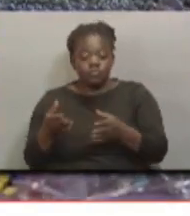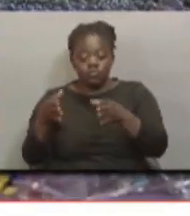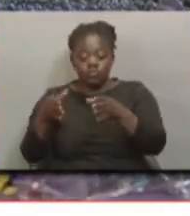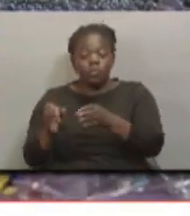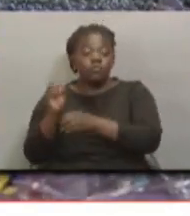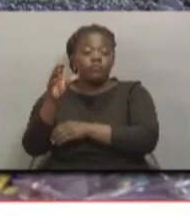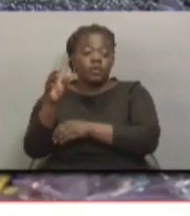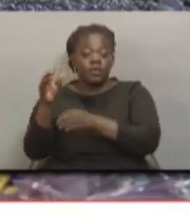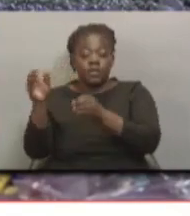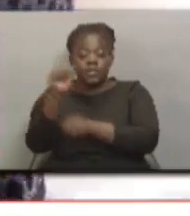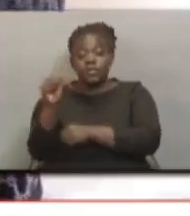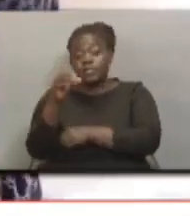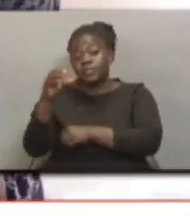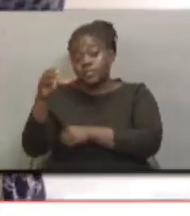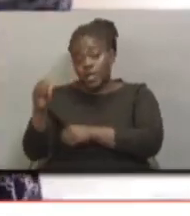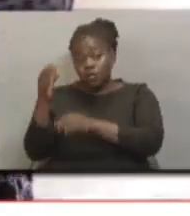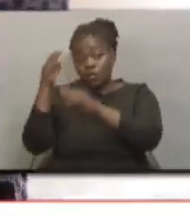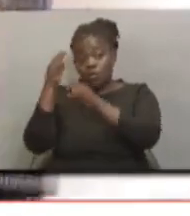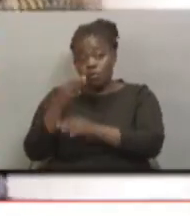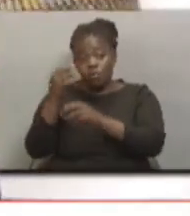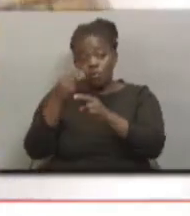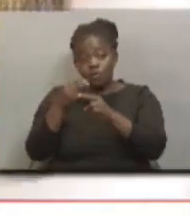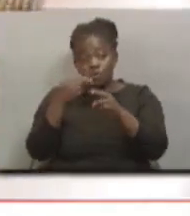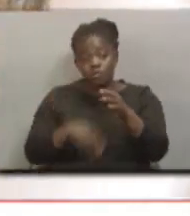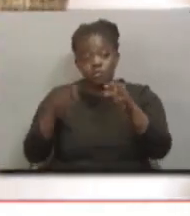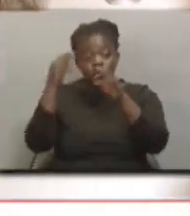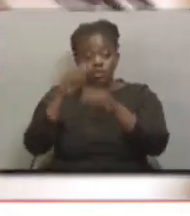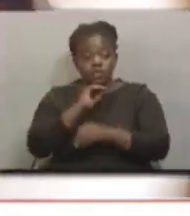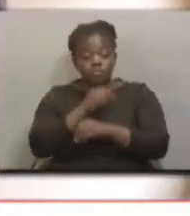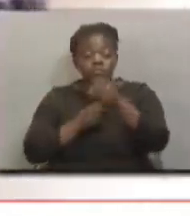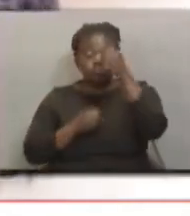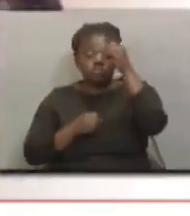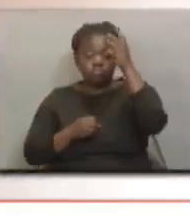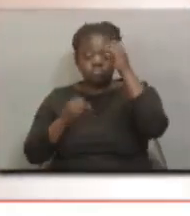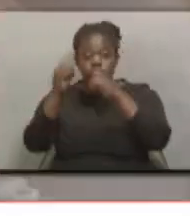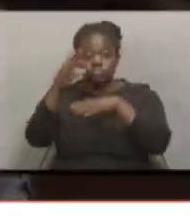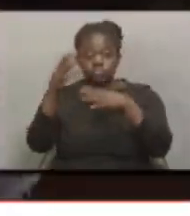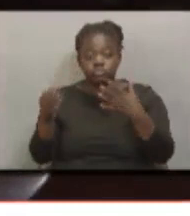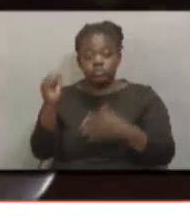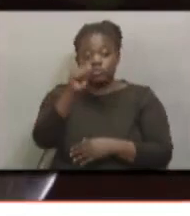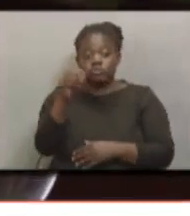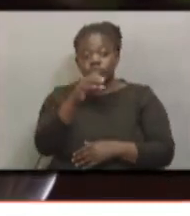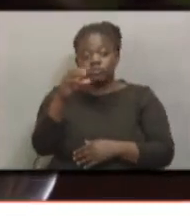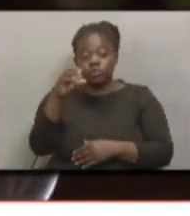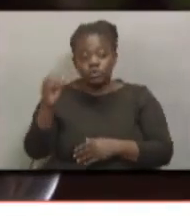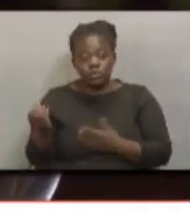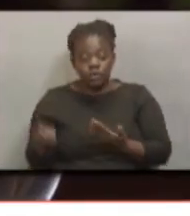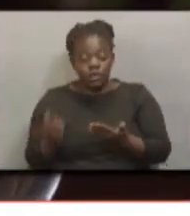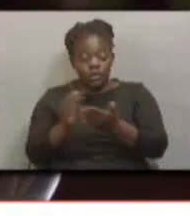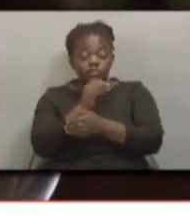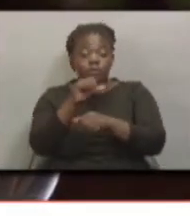14 ebiri mu sako y'e Banda eyitibwa Banda Women Entrepreneurship Emyoga Sako, abagabana ku bukadde